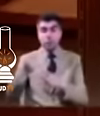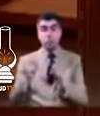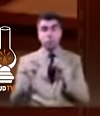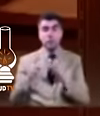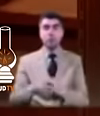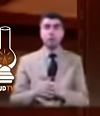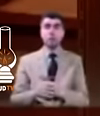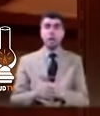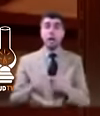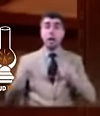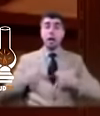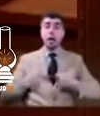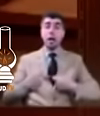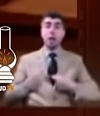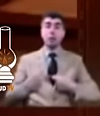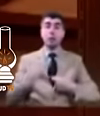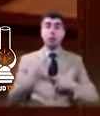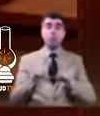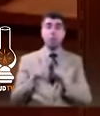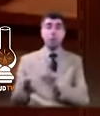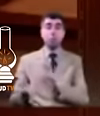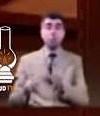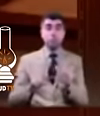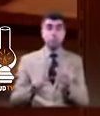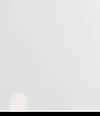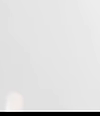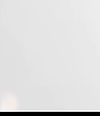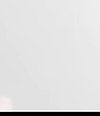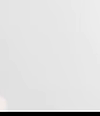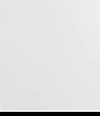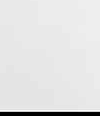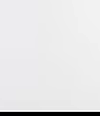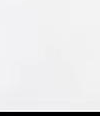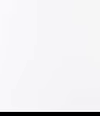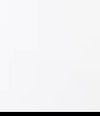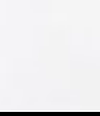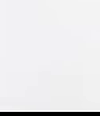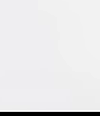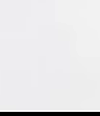تجيب رئيس جهة وتقول له غنعطيك 7000 درهم في الشهر، ما يمكنش. شكرا شكرا.